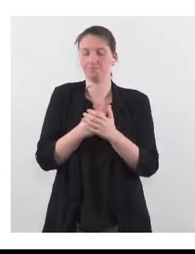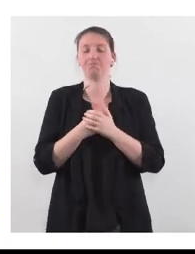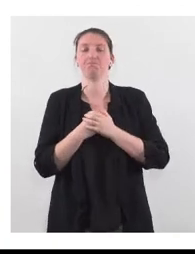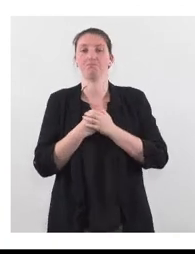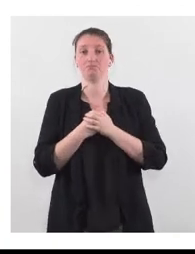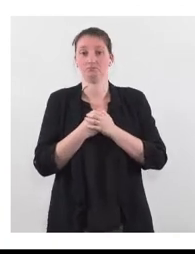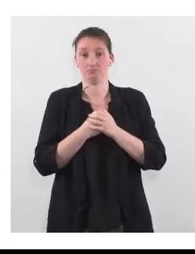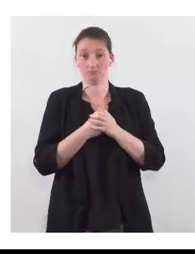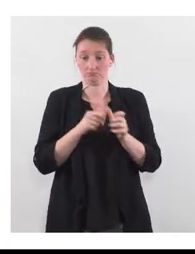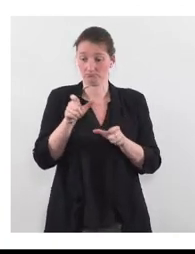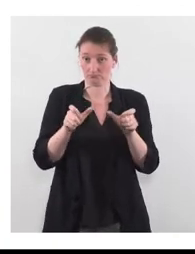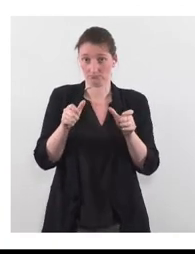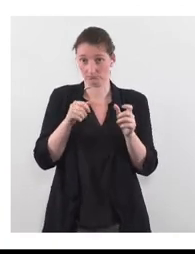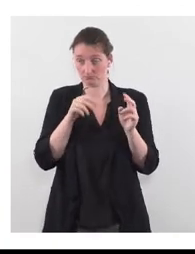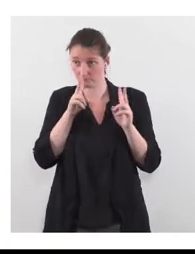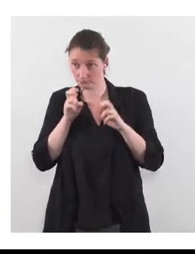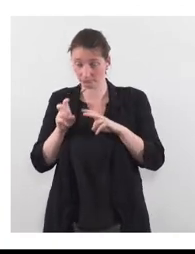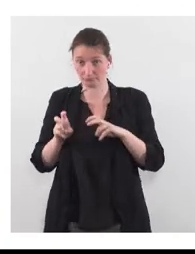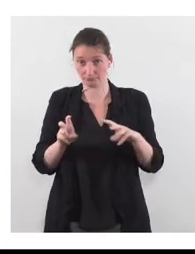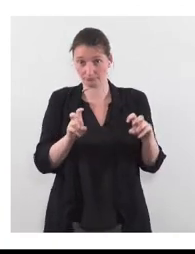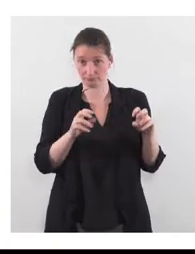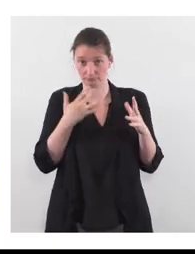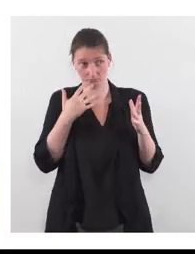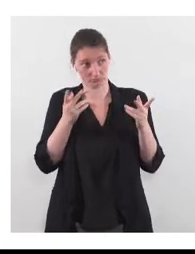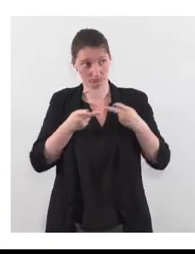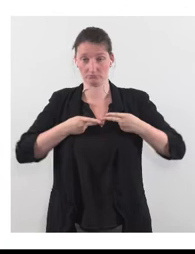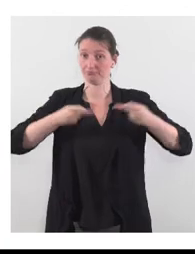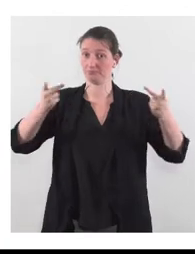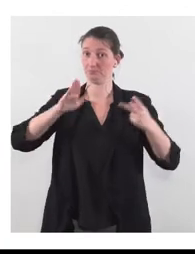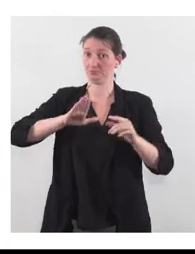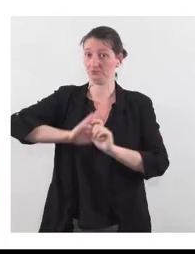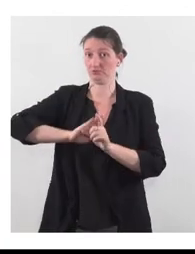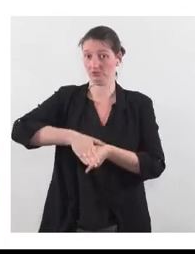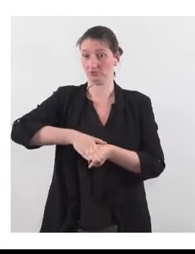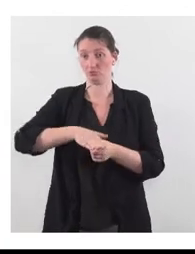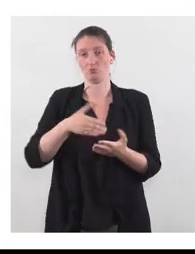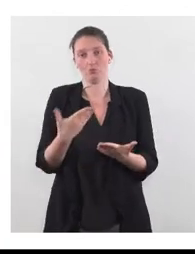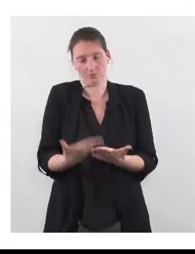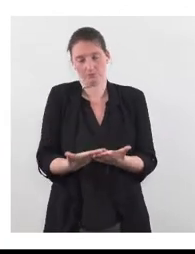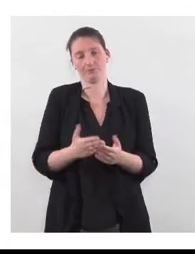cherche une déclaration de discrimination, que cette discrimination soit